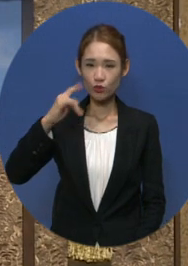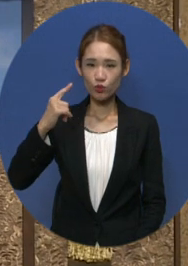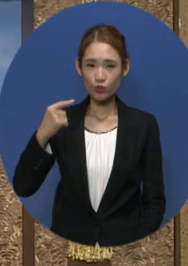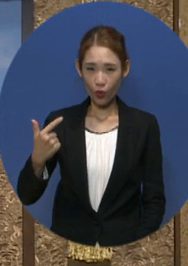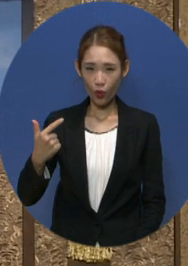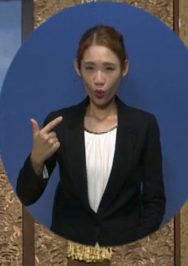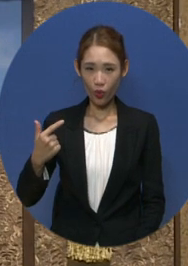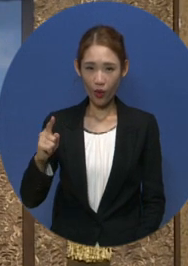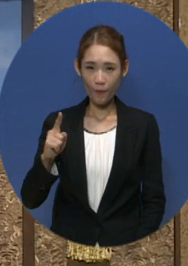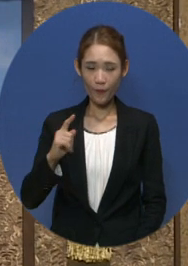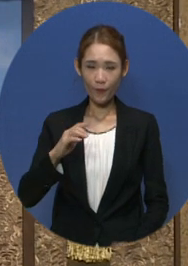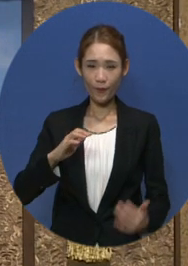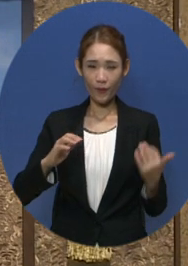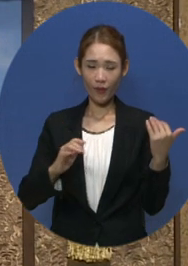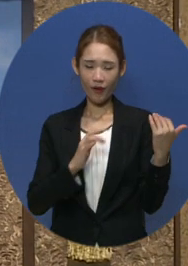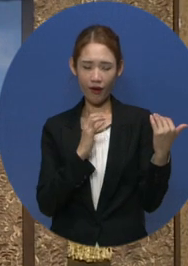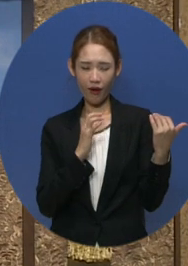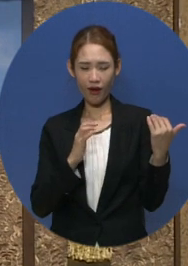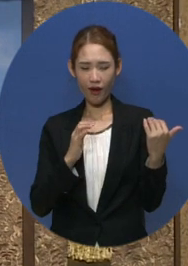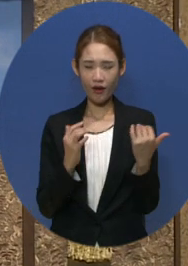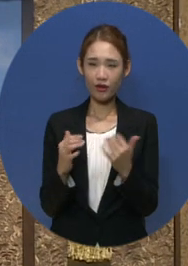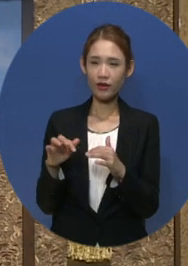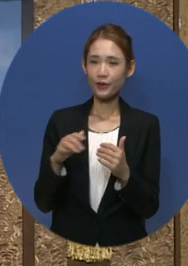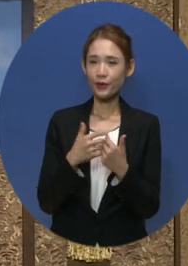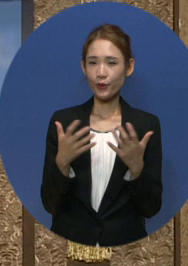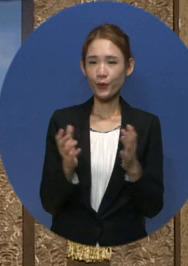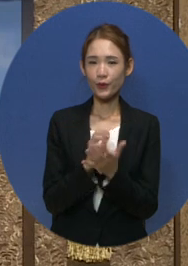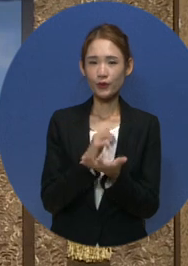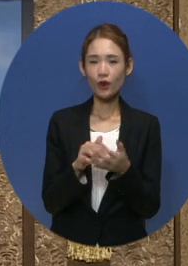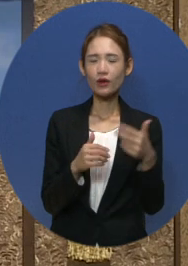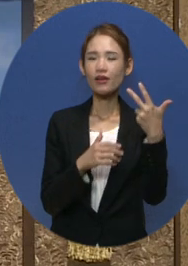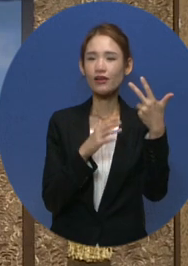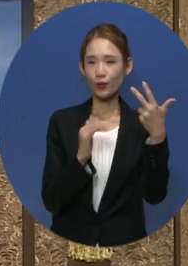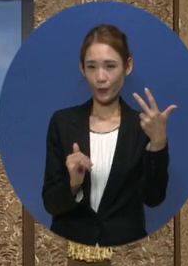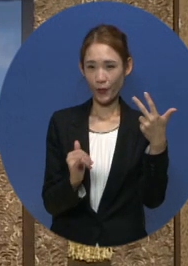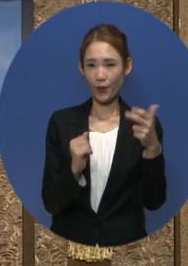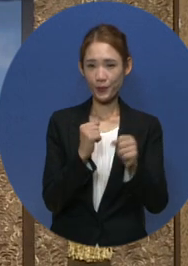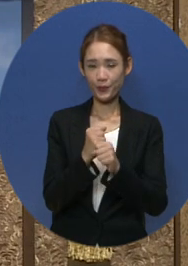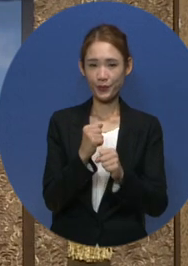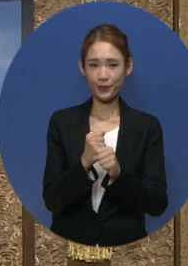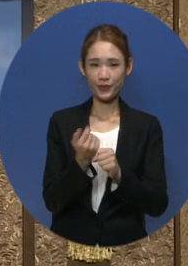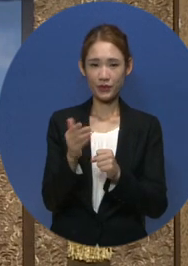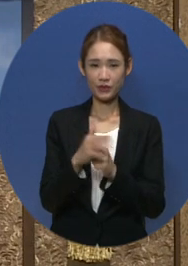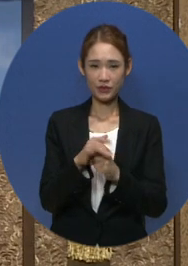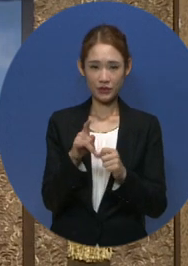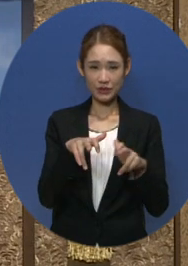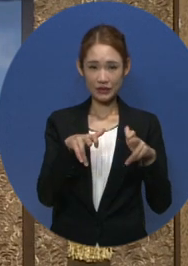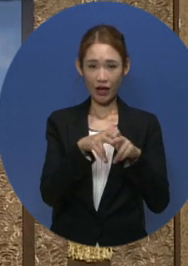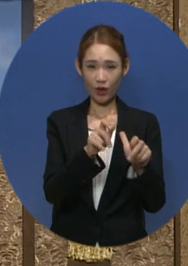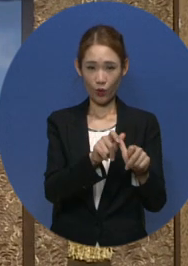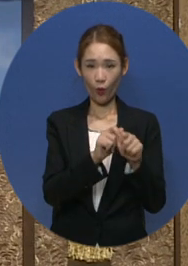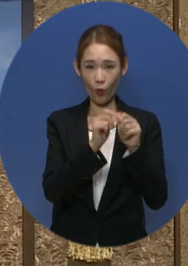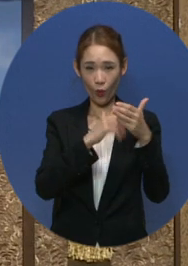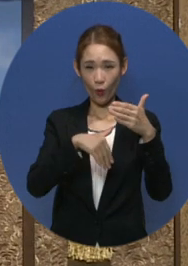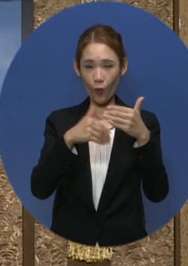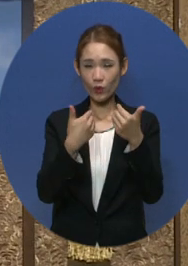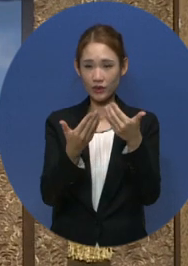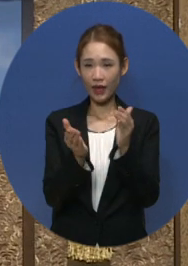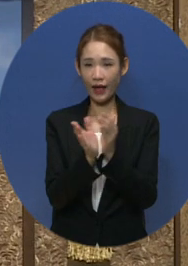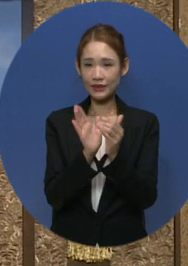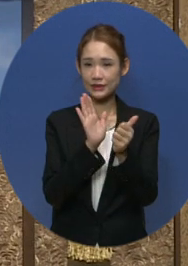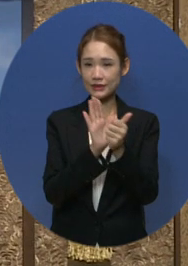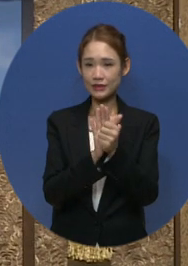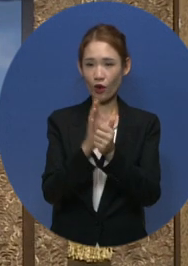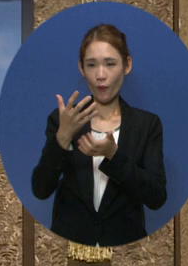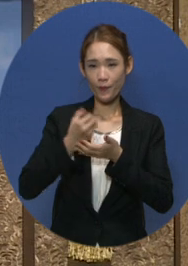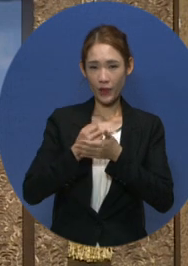네. 그 앙상블이 또 있습니다. 7명으로 구성되어 있는데요. 이거는 장애인 고용공단의 지원을 받아서 네.